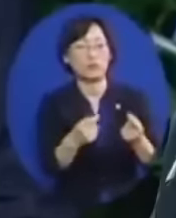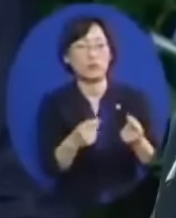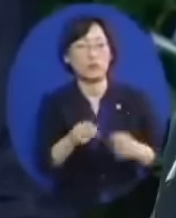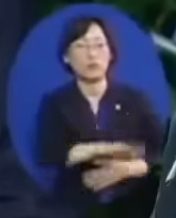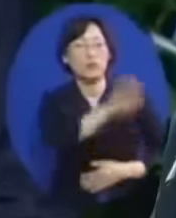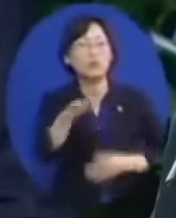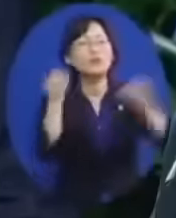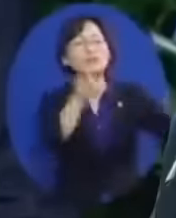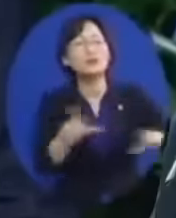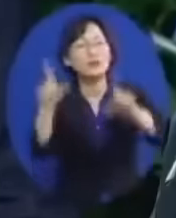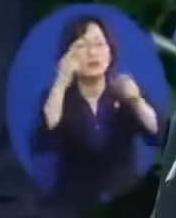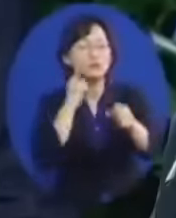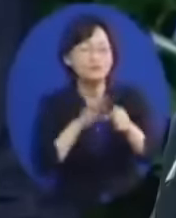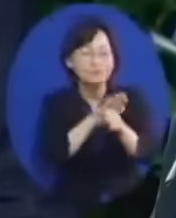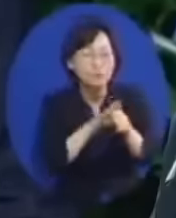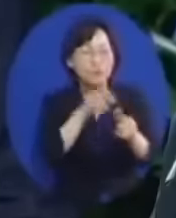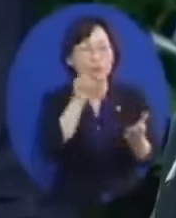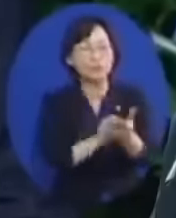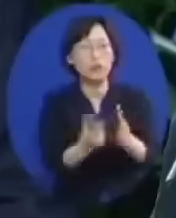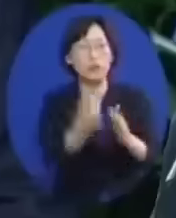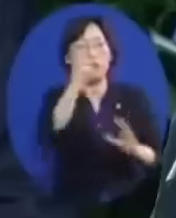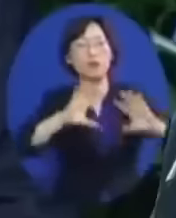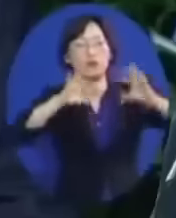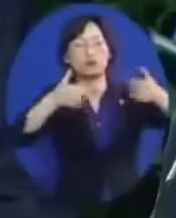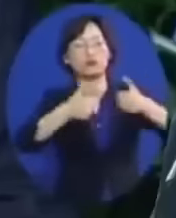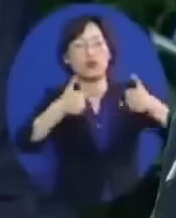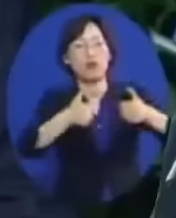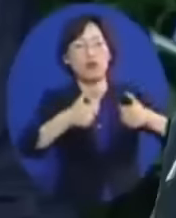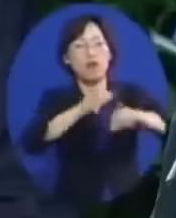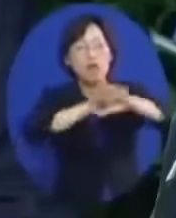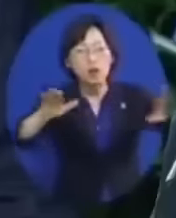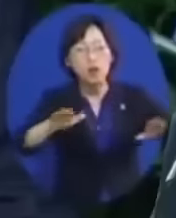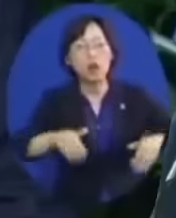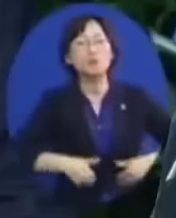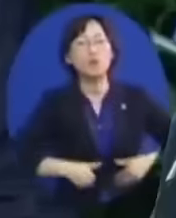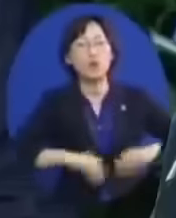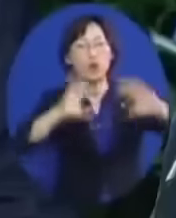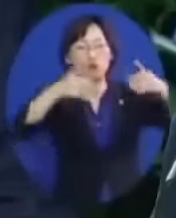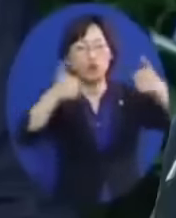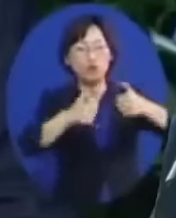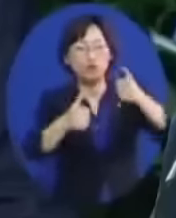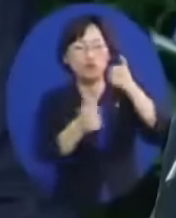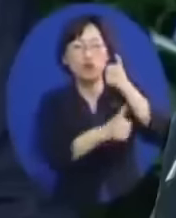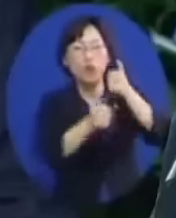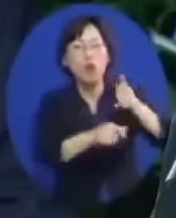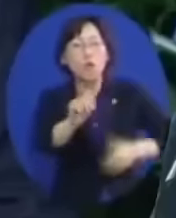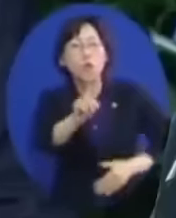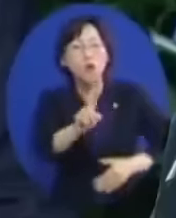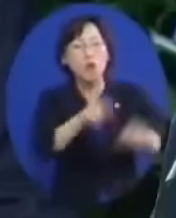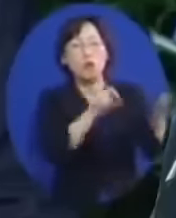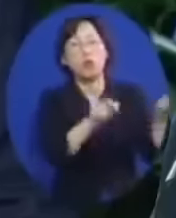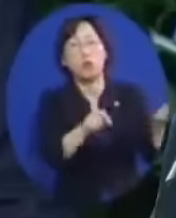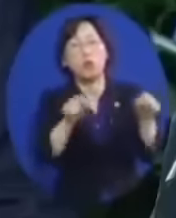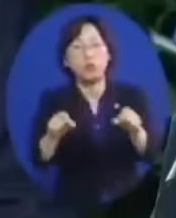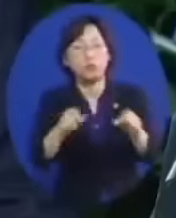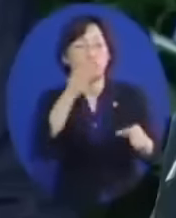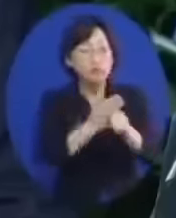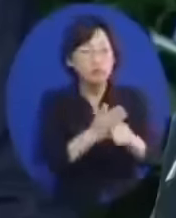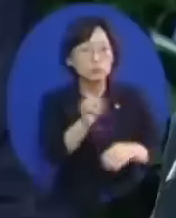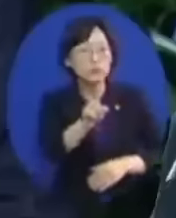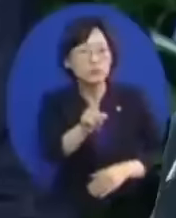우리 생활의 비참한 문제를 빨리 국회가 해결해 줘야 되는데 국회의원들은 무엇 안 하고 낮잠만 자고 아무 일도 안 하는